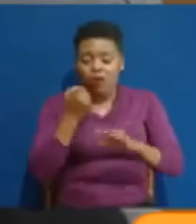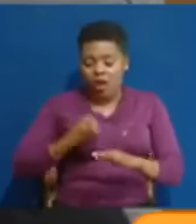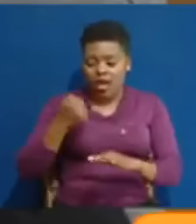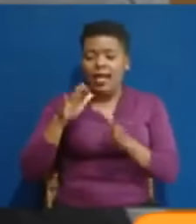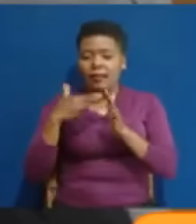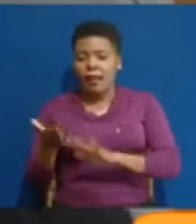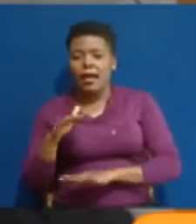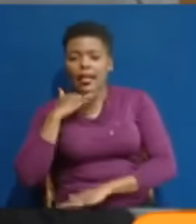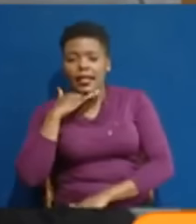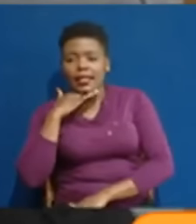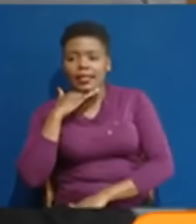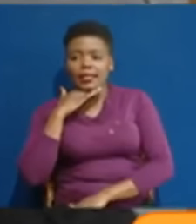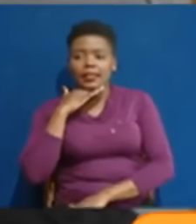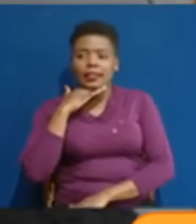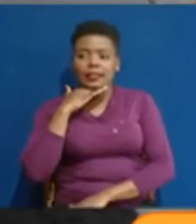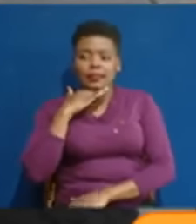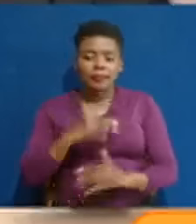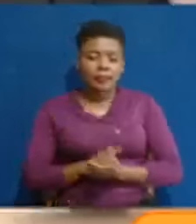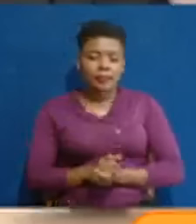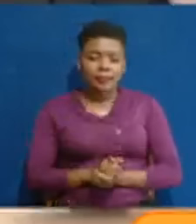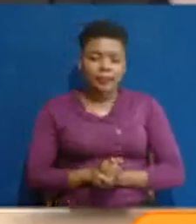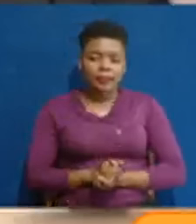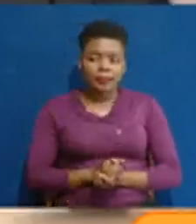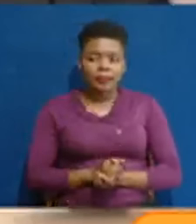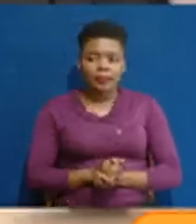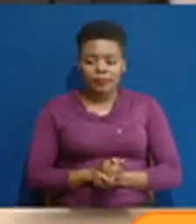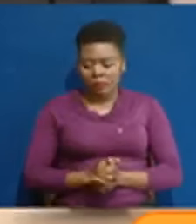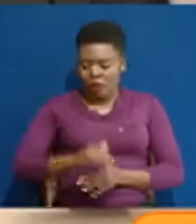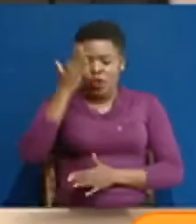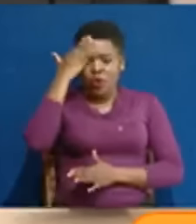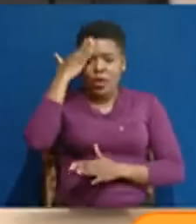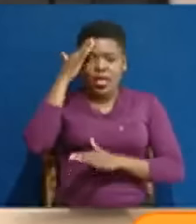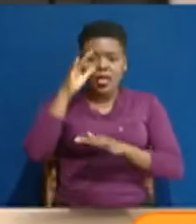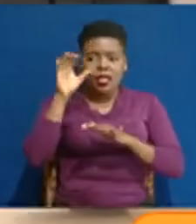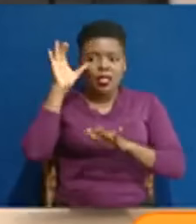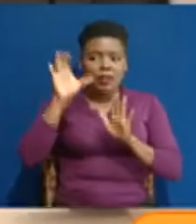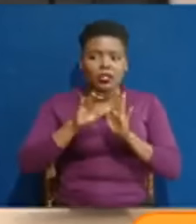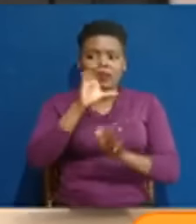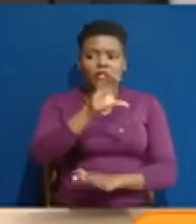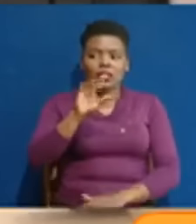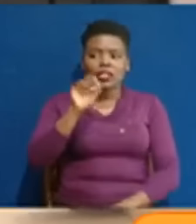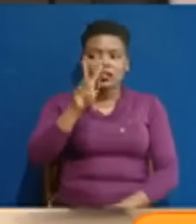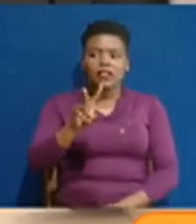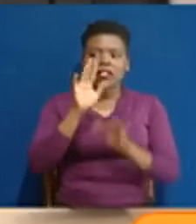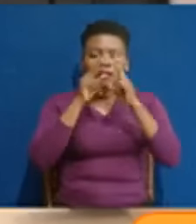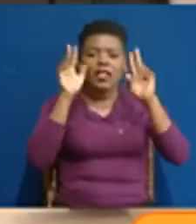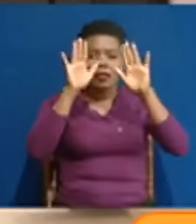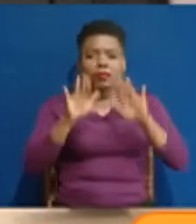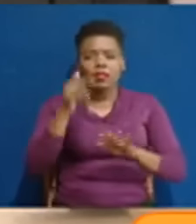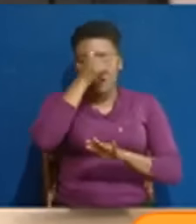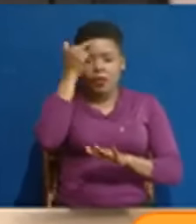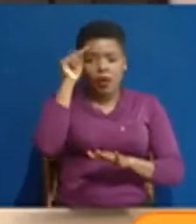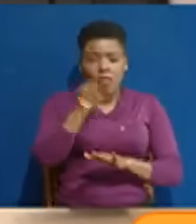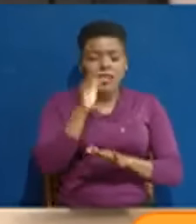kuandaa sherehe iliyogeuka na kuwa karaha. Kutambuliwa kwa picha za CCTV ni muhimu katika uchunguzi huu kwa sababu